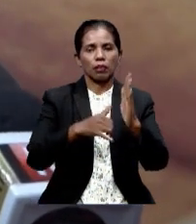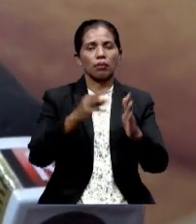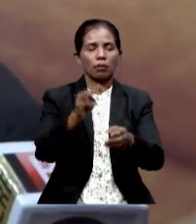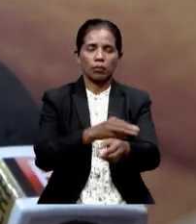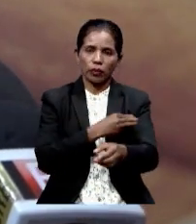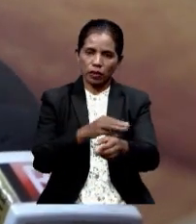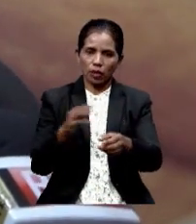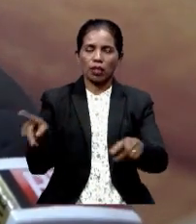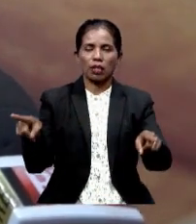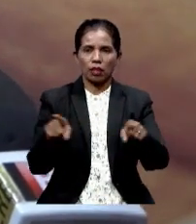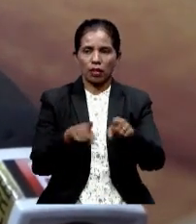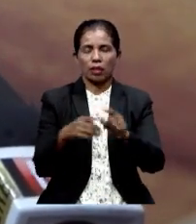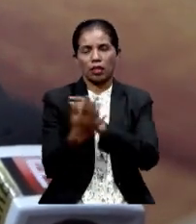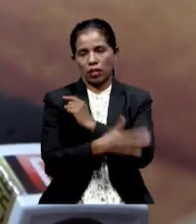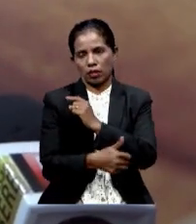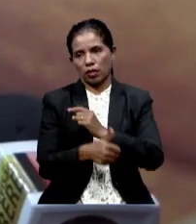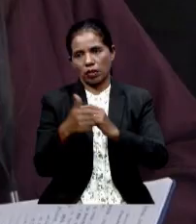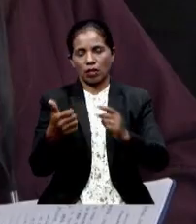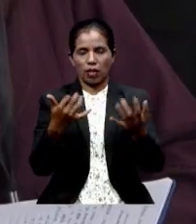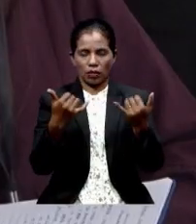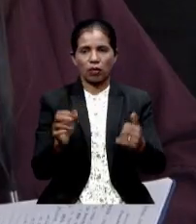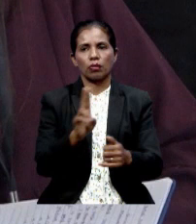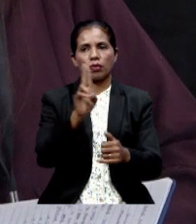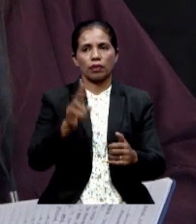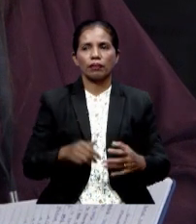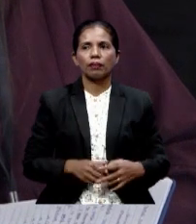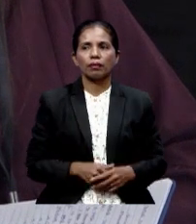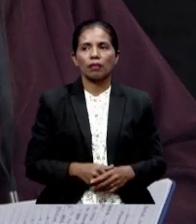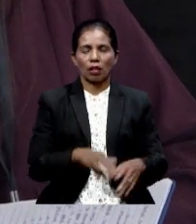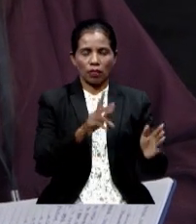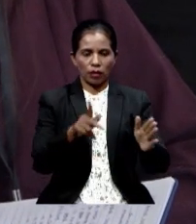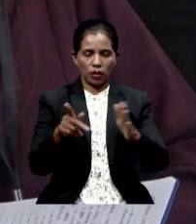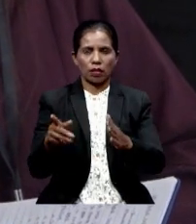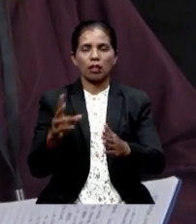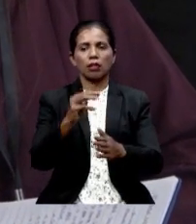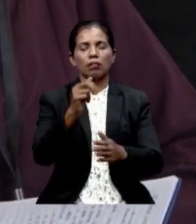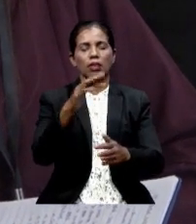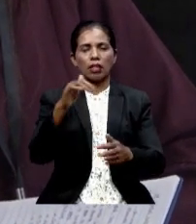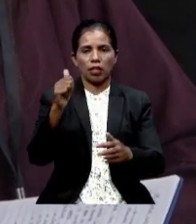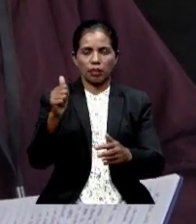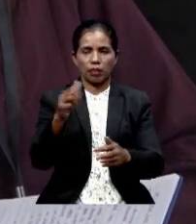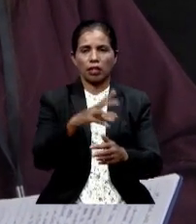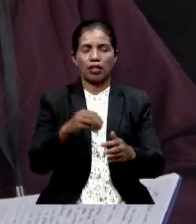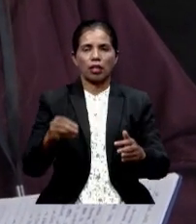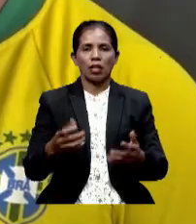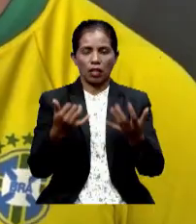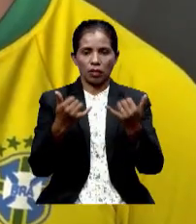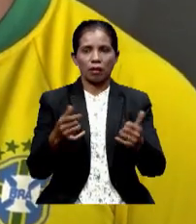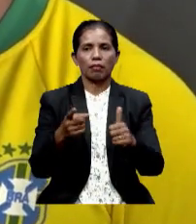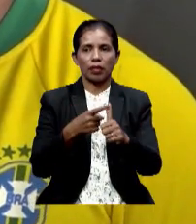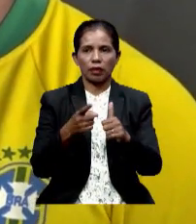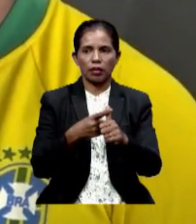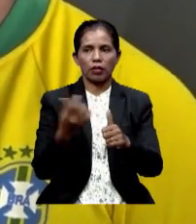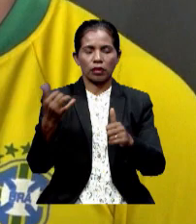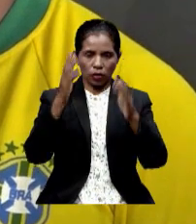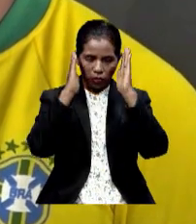somos na sam sir selo kumi mak agora da kuja si so plan mema ka ora marima project da kiyak mak primero sir